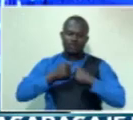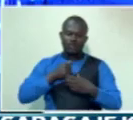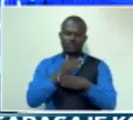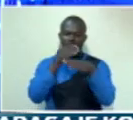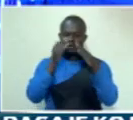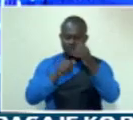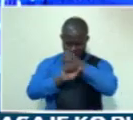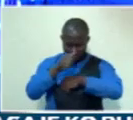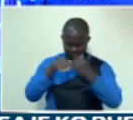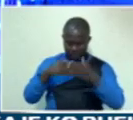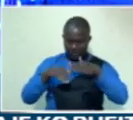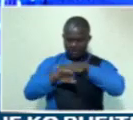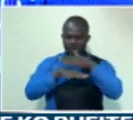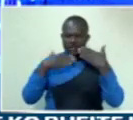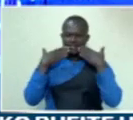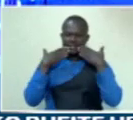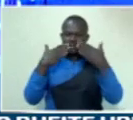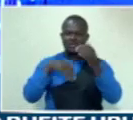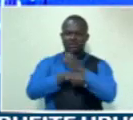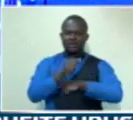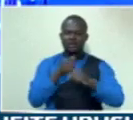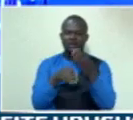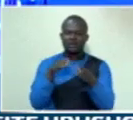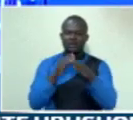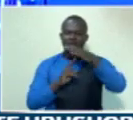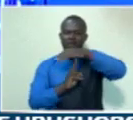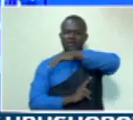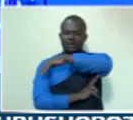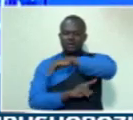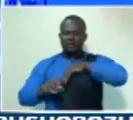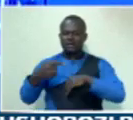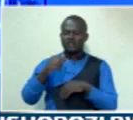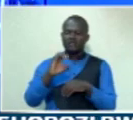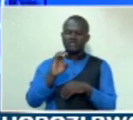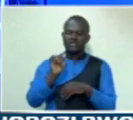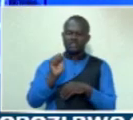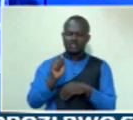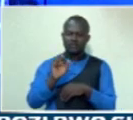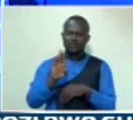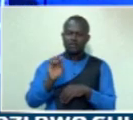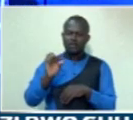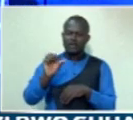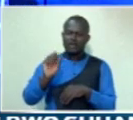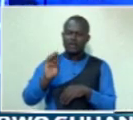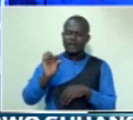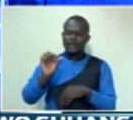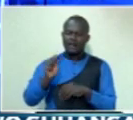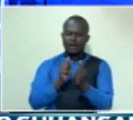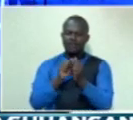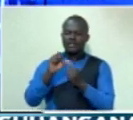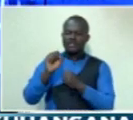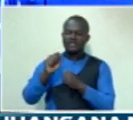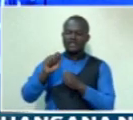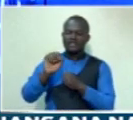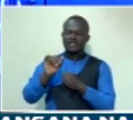Minisiteri y'ibikorwa remezo ishimiraho imirimo y'isanwa ry'ibiraro byagiciye Rubagabaga na Satinski mu